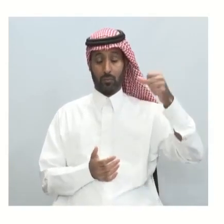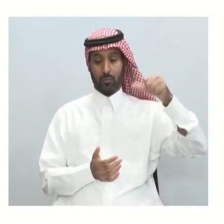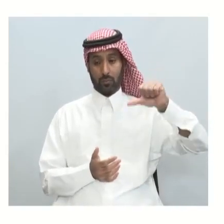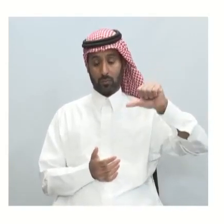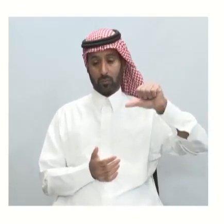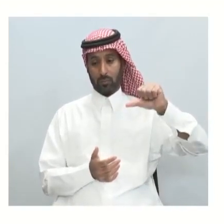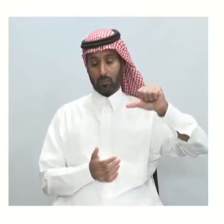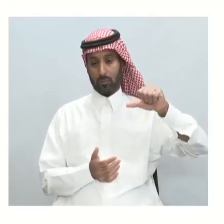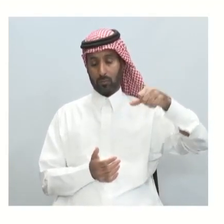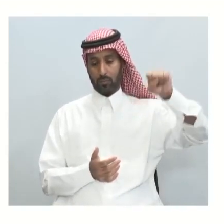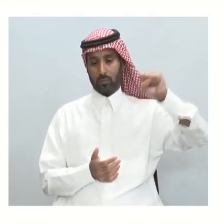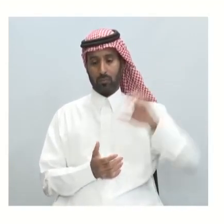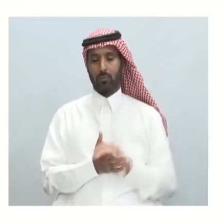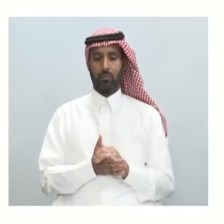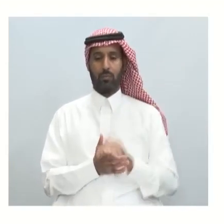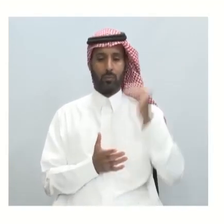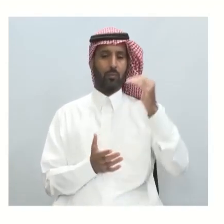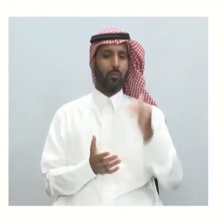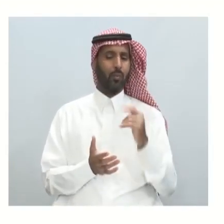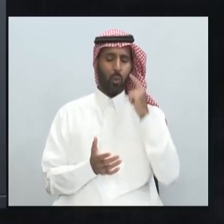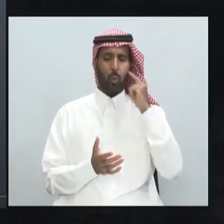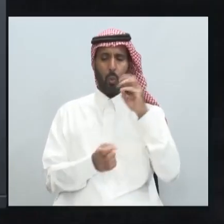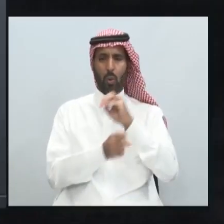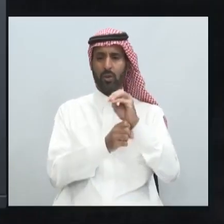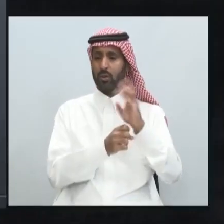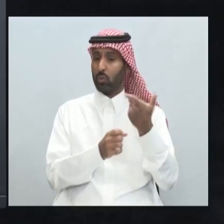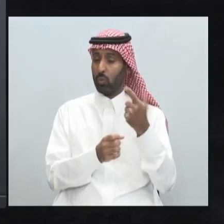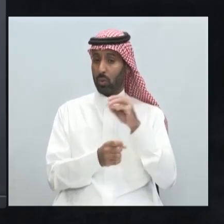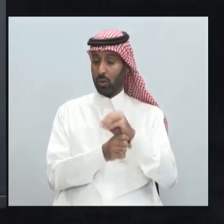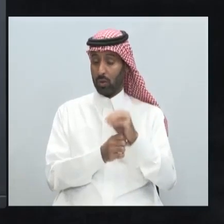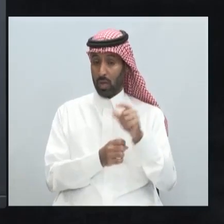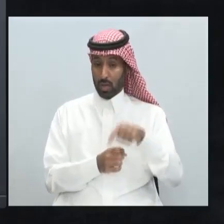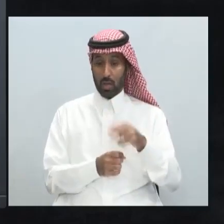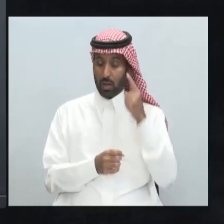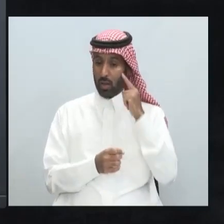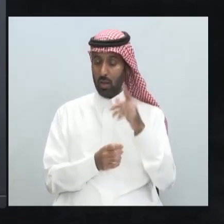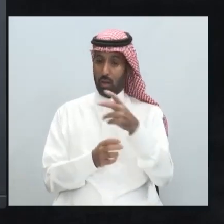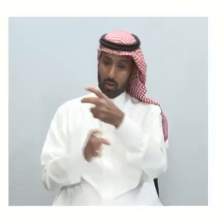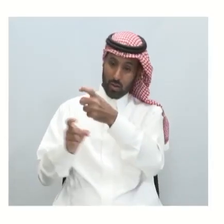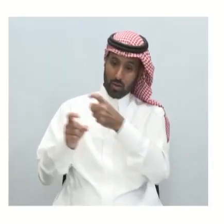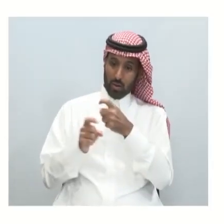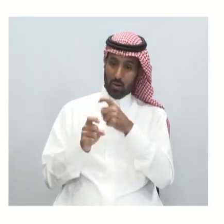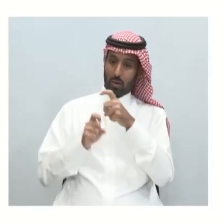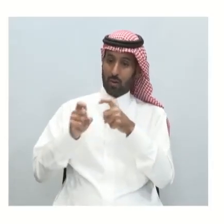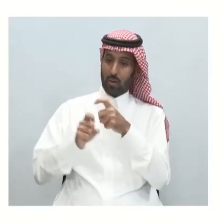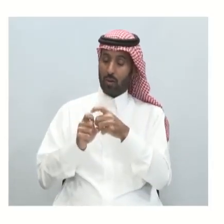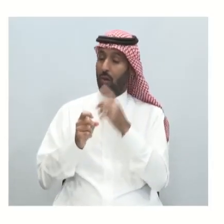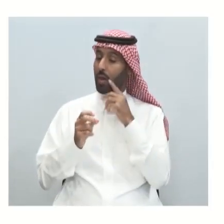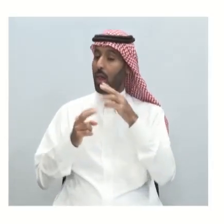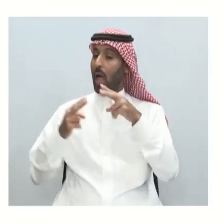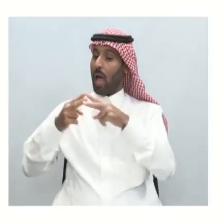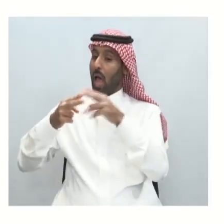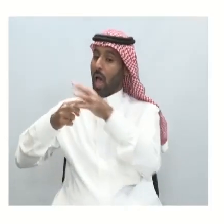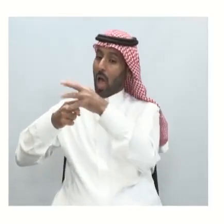في الكهروسالبيه اذا ماذا تعلمنا اليوم تعلمنا الميل الالكتر تروني والكهرو سالبيه وخواص